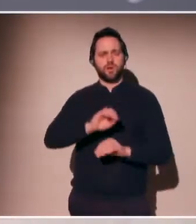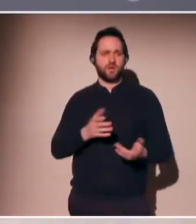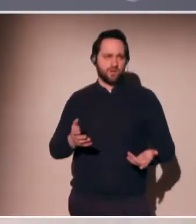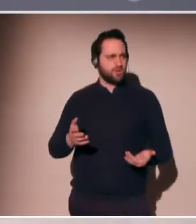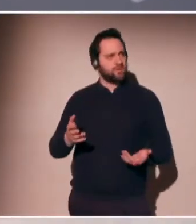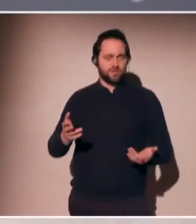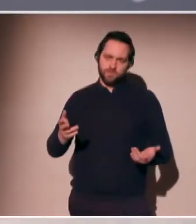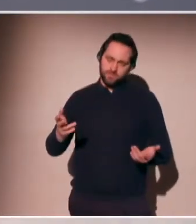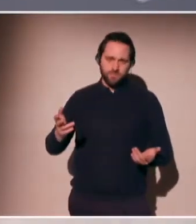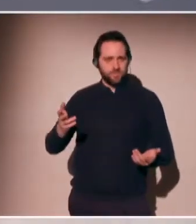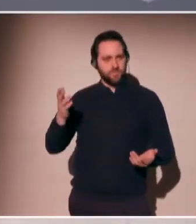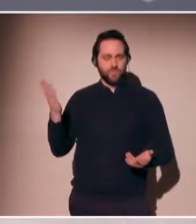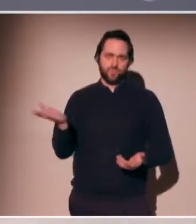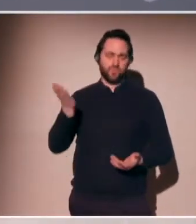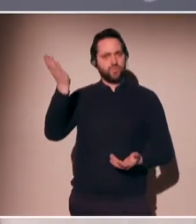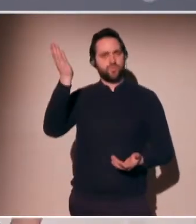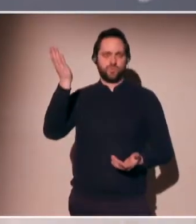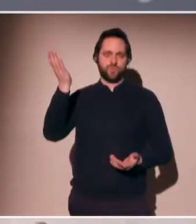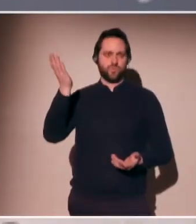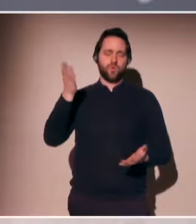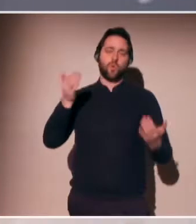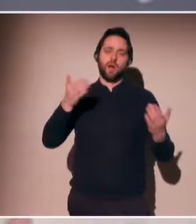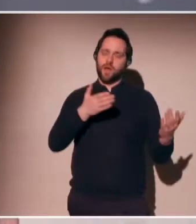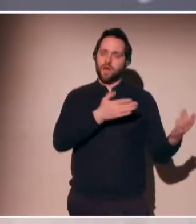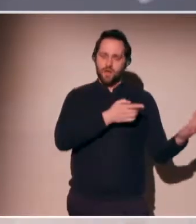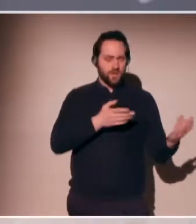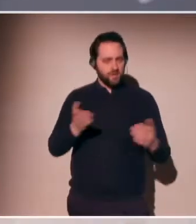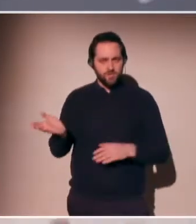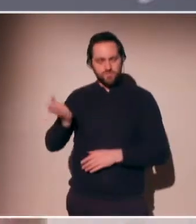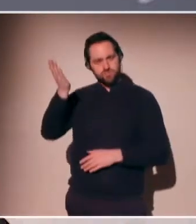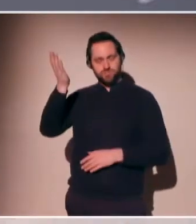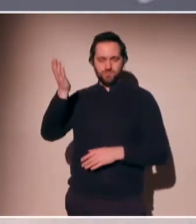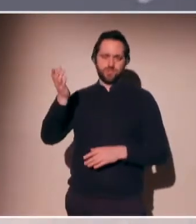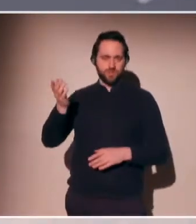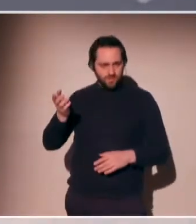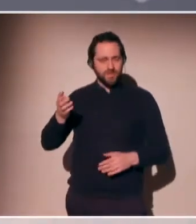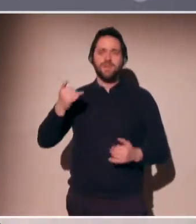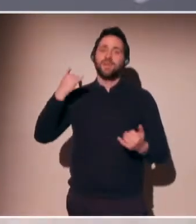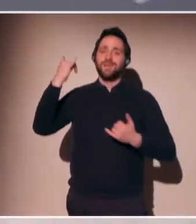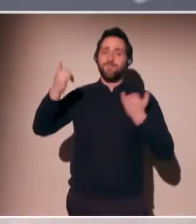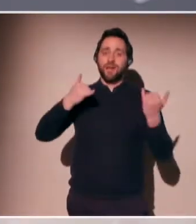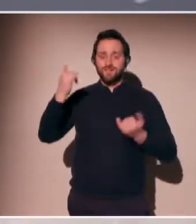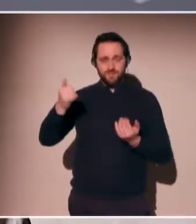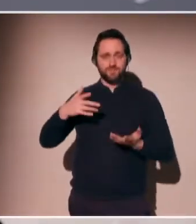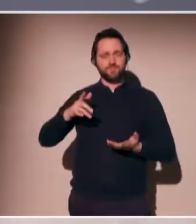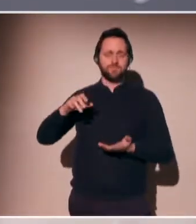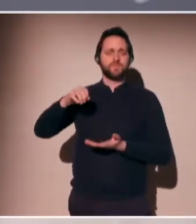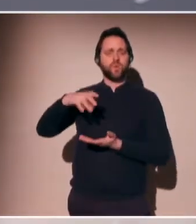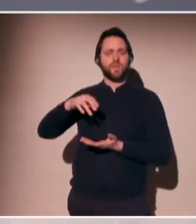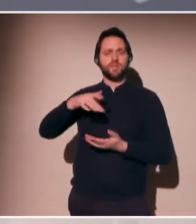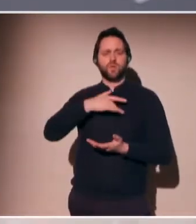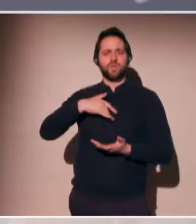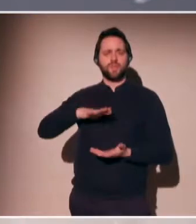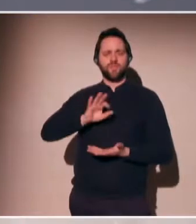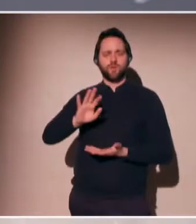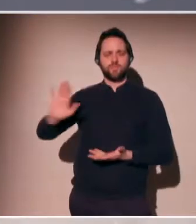assez exemplaire. Si demain, on ouvre toutes les données de santé à un opérateur étranger, qu'il soit chinois, américain ou je